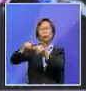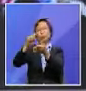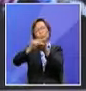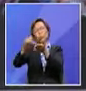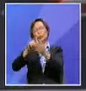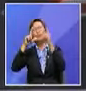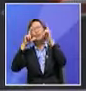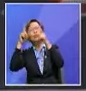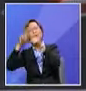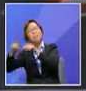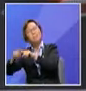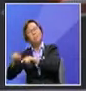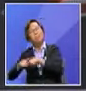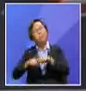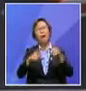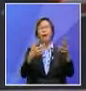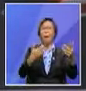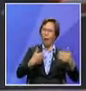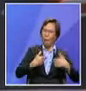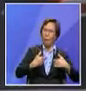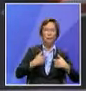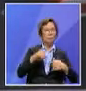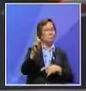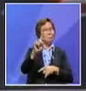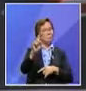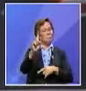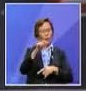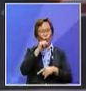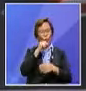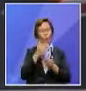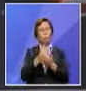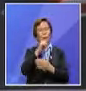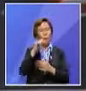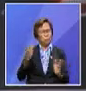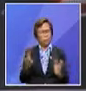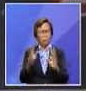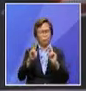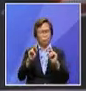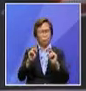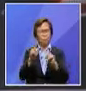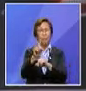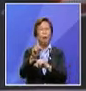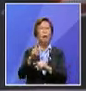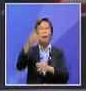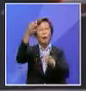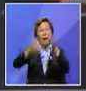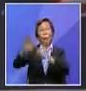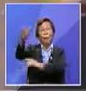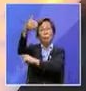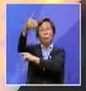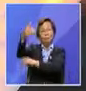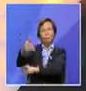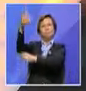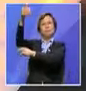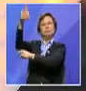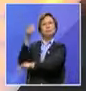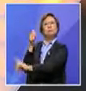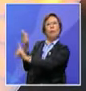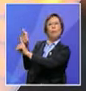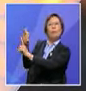muka orang dan sebagainya. Itu kita tak galakkan. Okay. Ya? Jadi dia kalau bendera, dia kena berdiri tegak